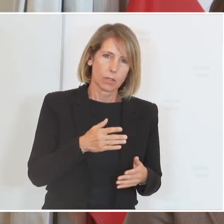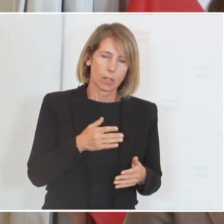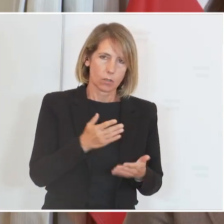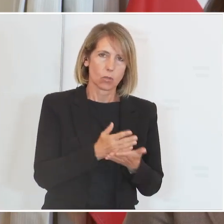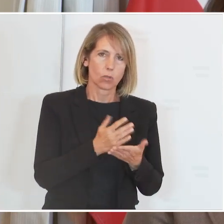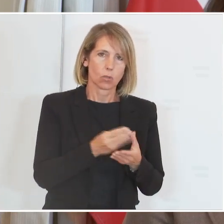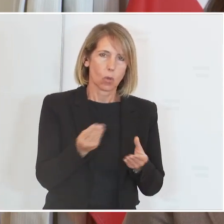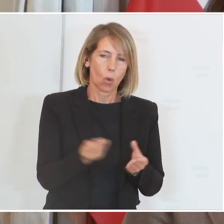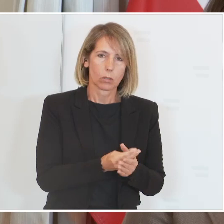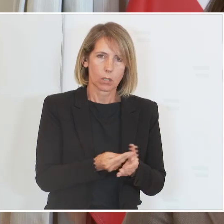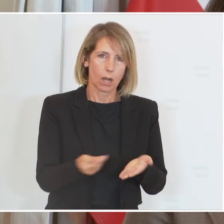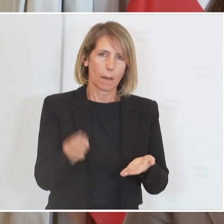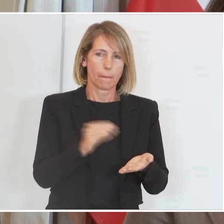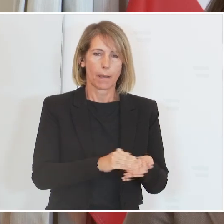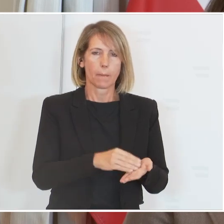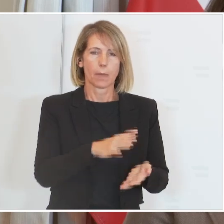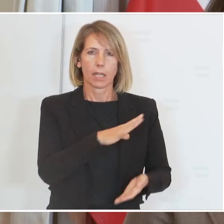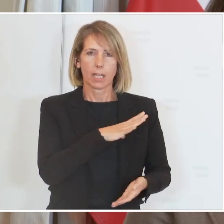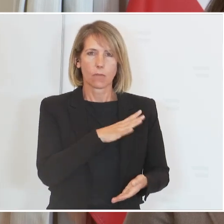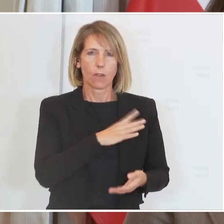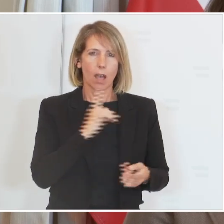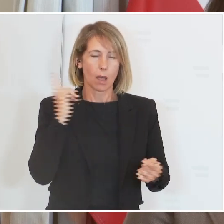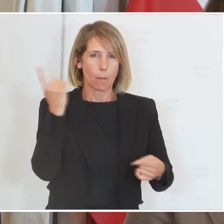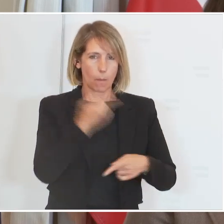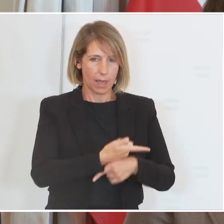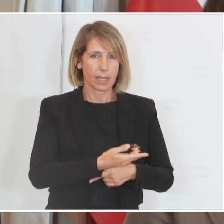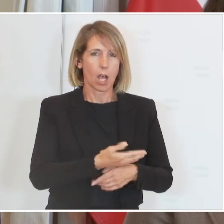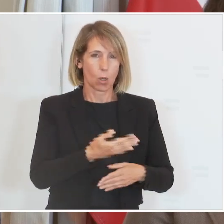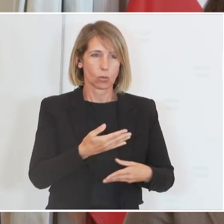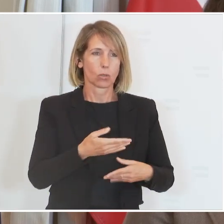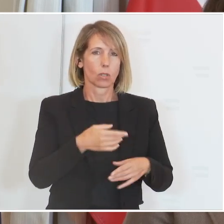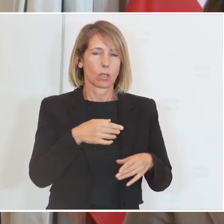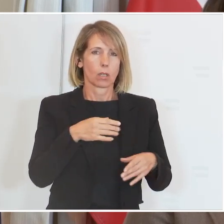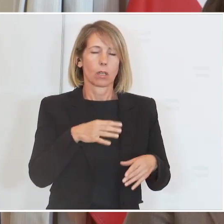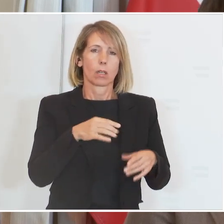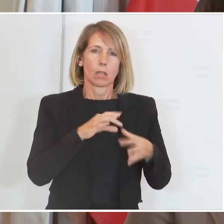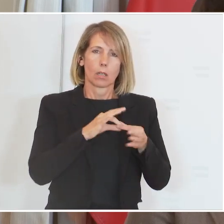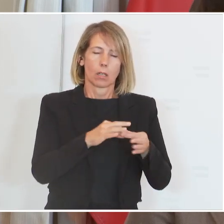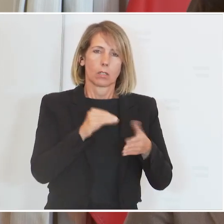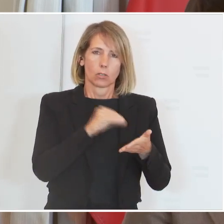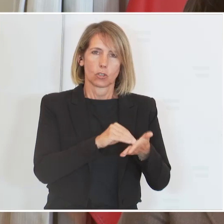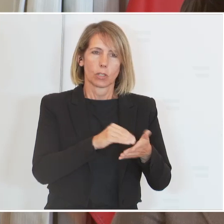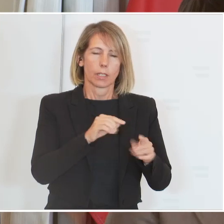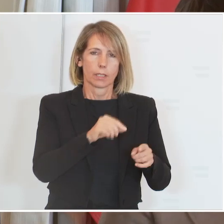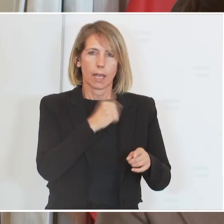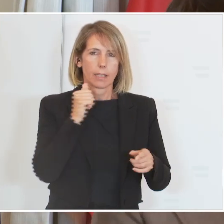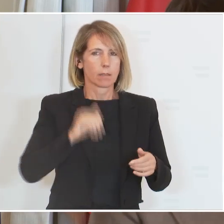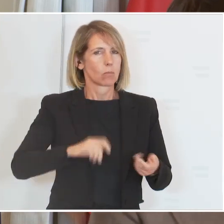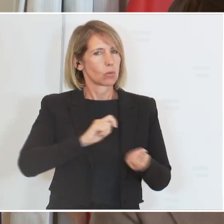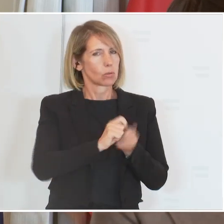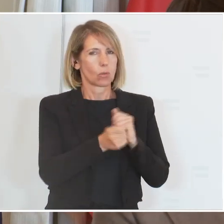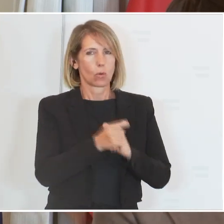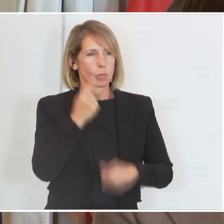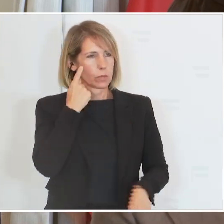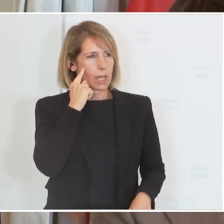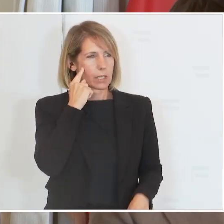Wienenergie ausgewiesen, die Gefahr eines Blackouts muss dazu führen, dass es da ein Umdenken gibt. Und was